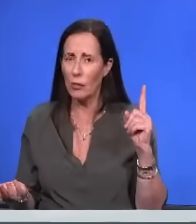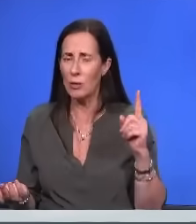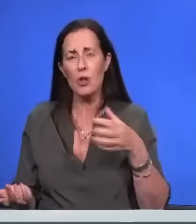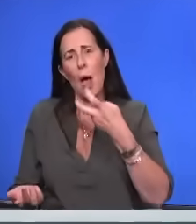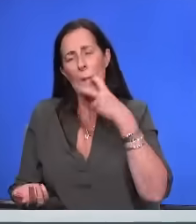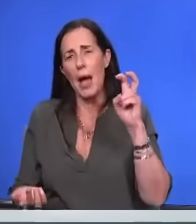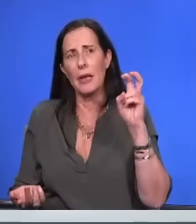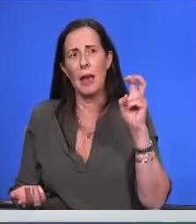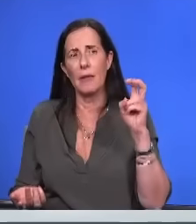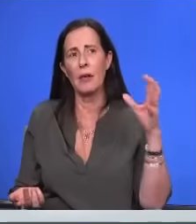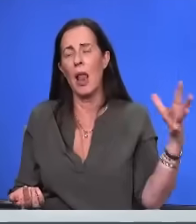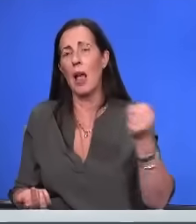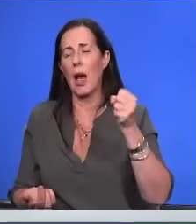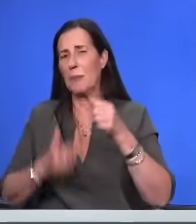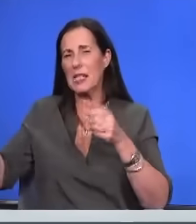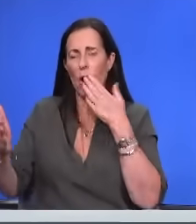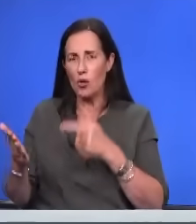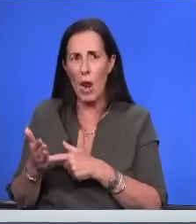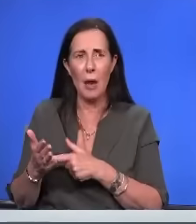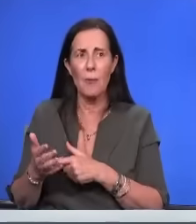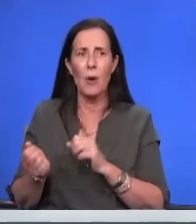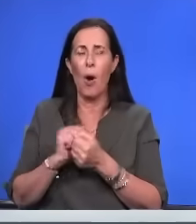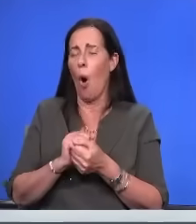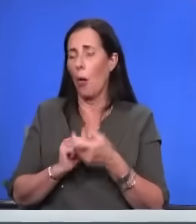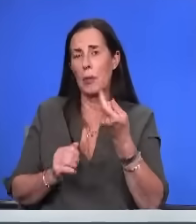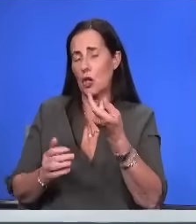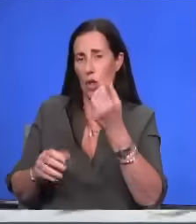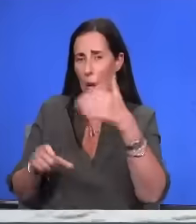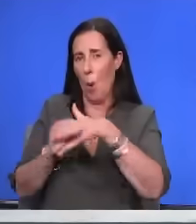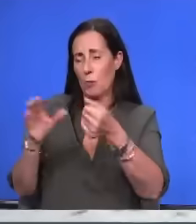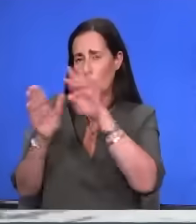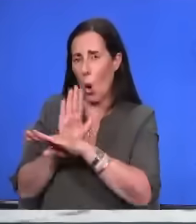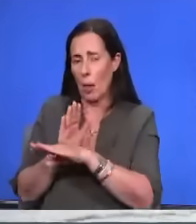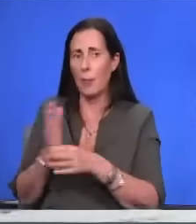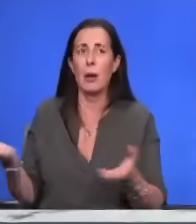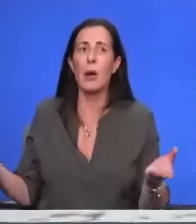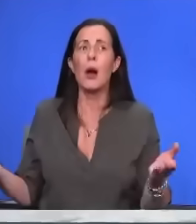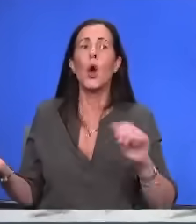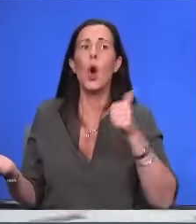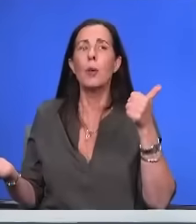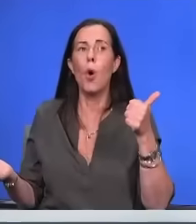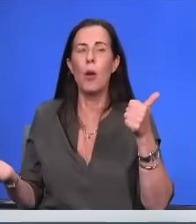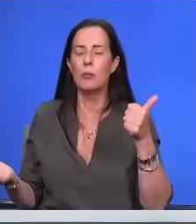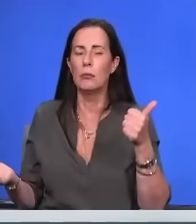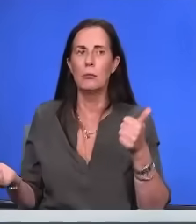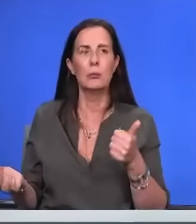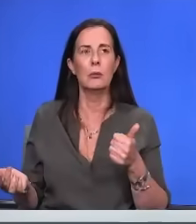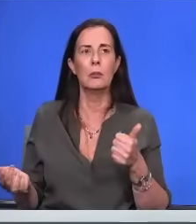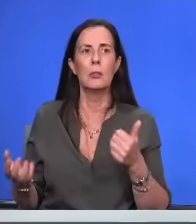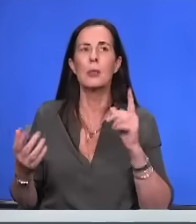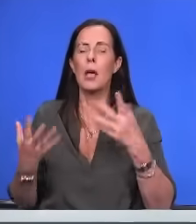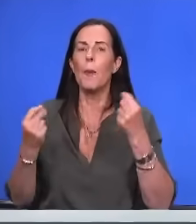שמעדיפים להסיק מעזריה או מאיסאוויה כי יותר זול להם. קודם כל, המון